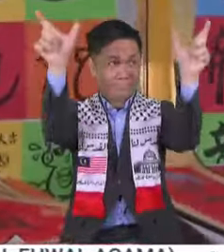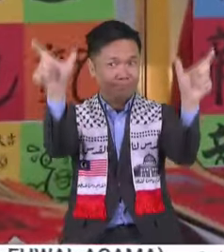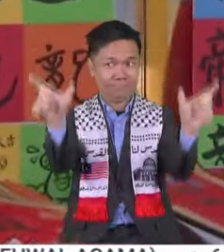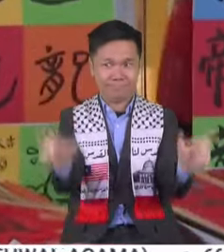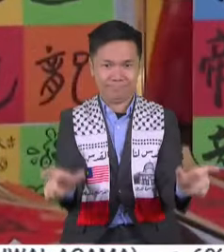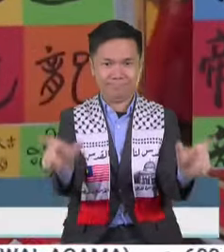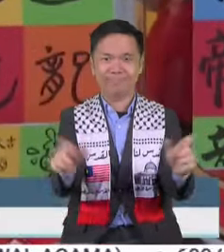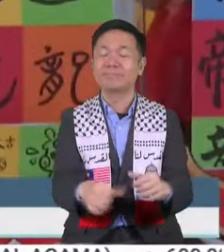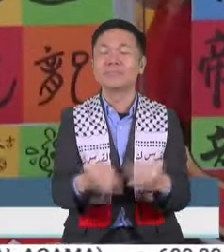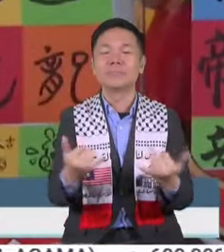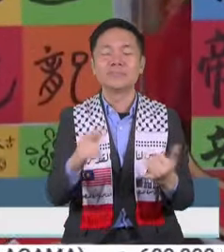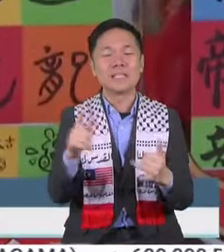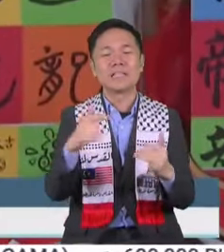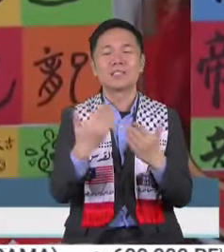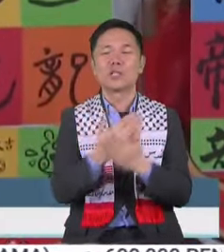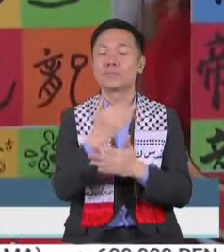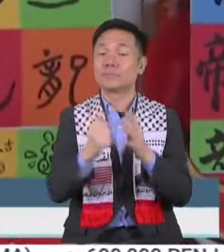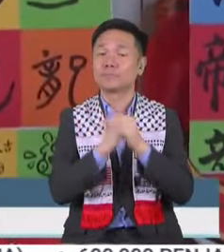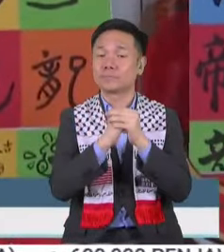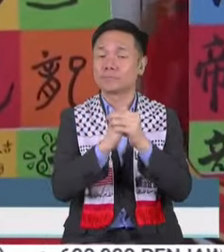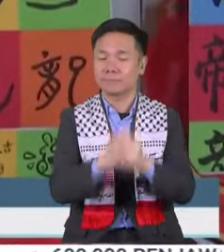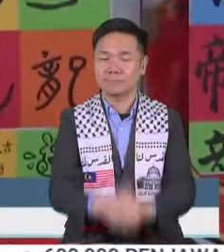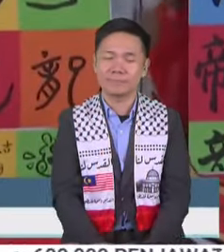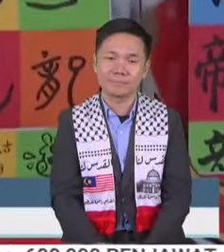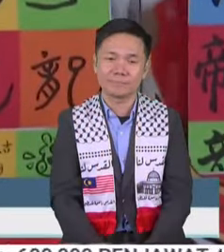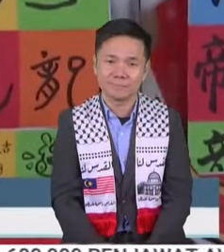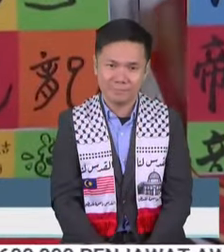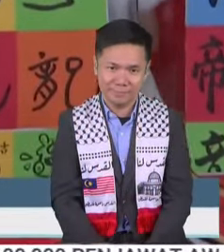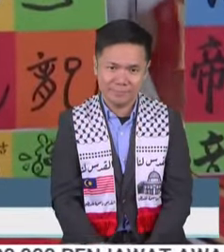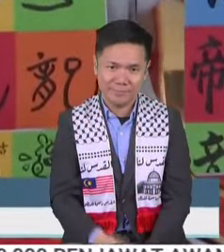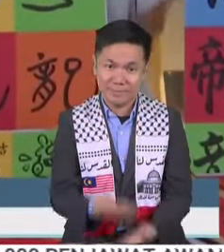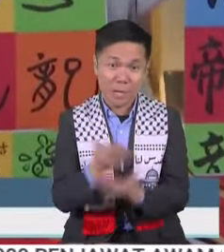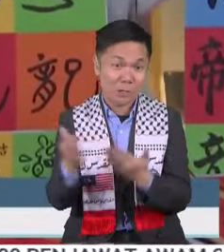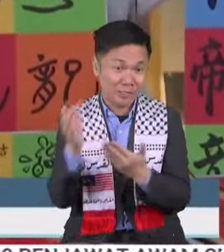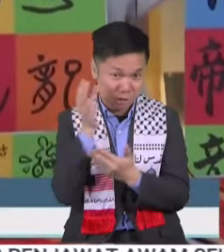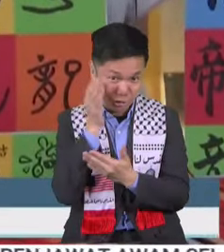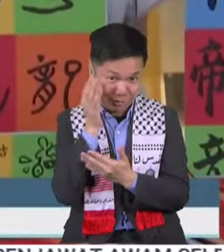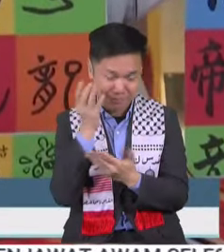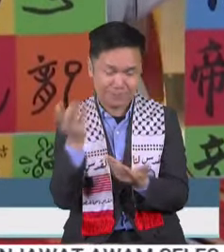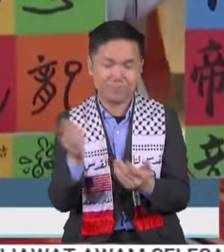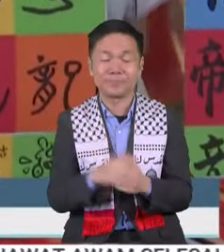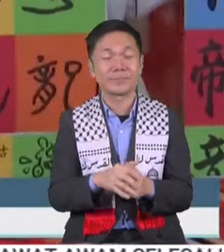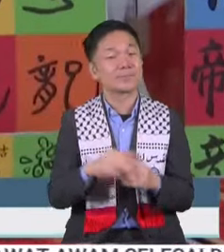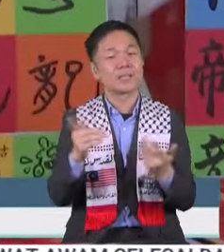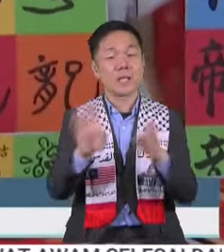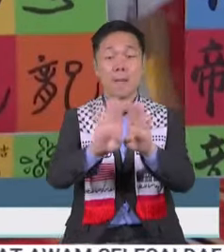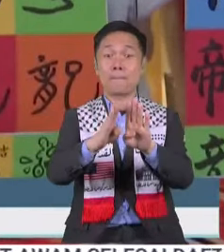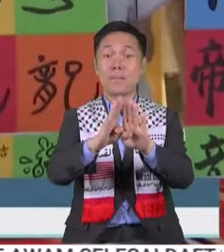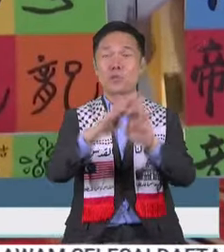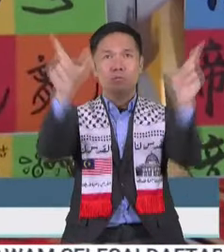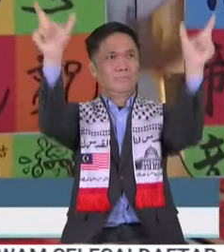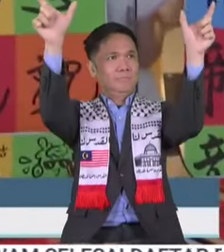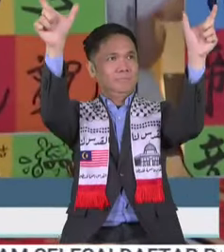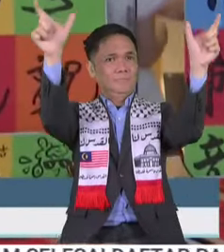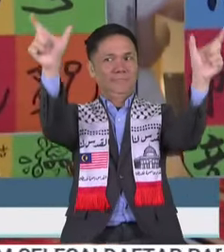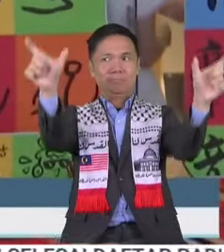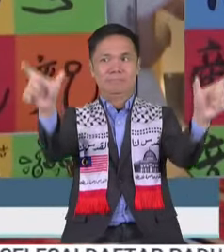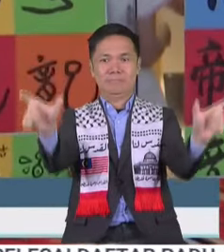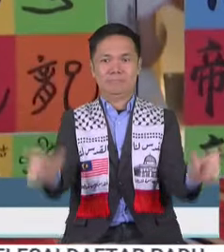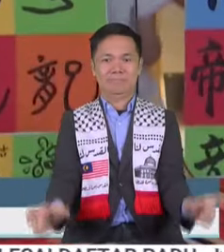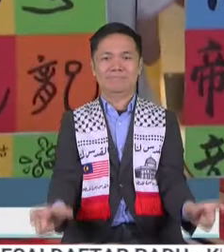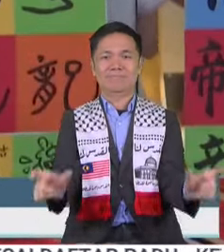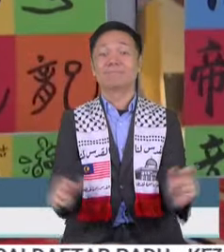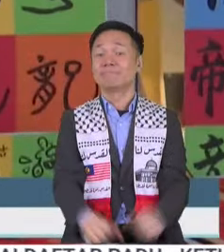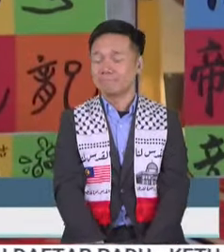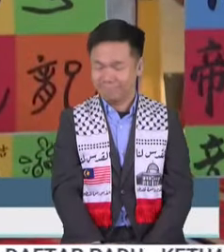Sambutan Tahun Baru Cina sinonim dengan tradisi tetua kaum Tionghoa, iaitu menampal Chun Lian di dinding ataupun di